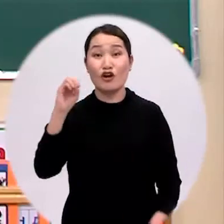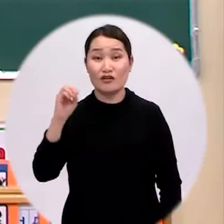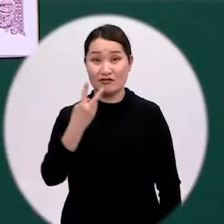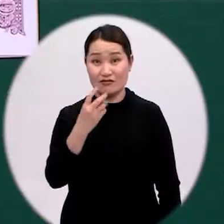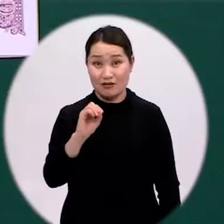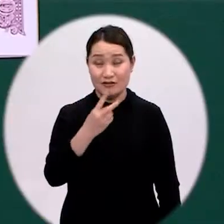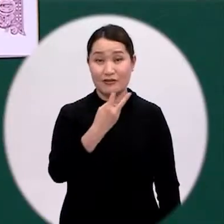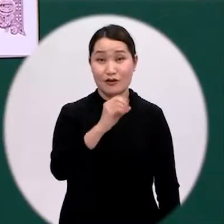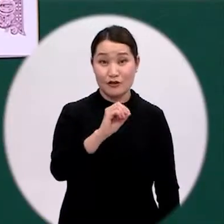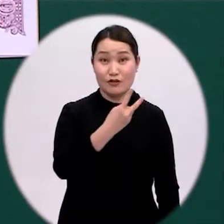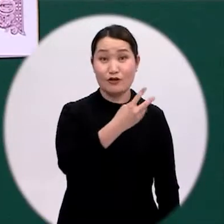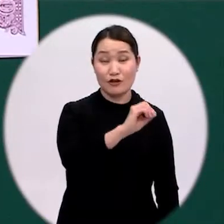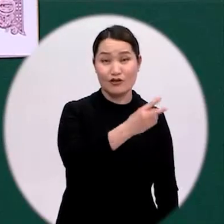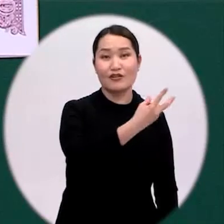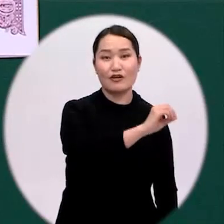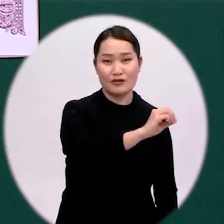байна.